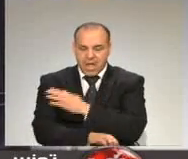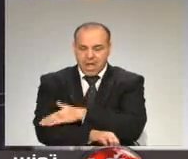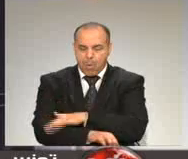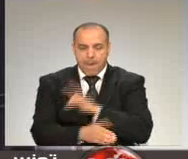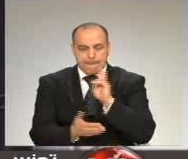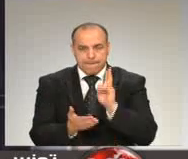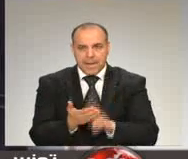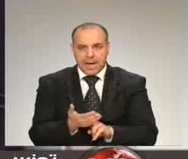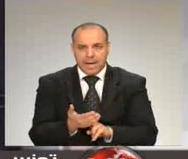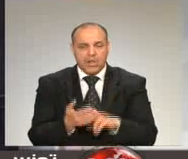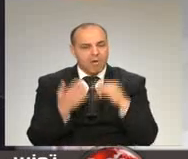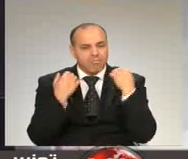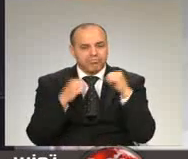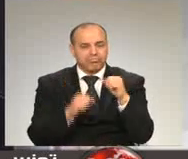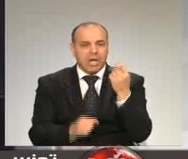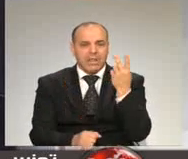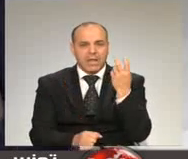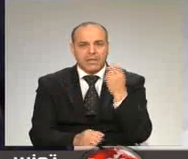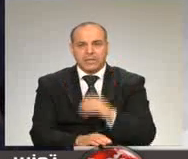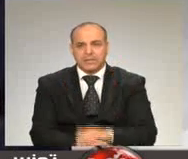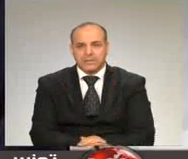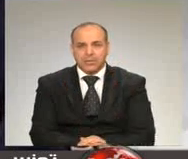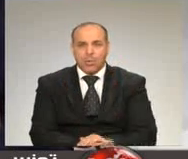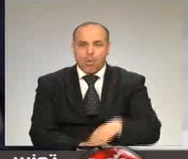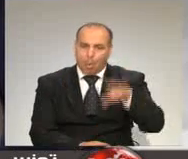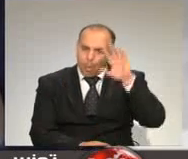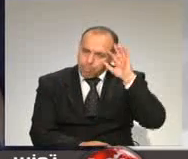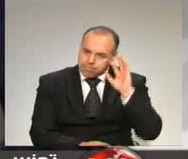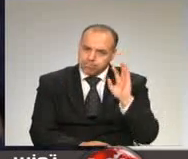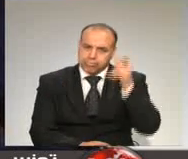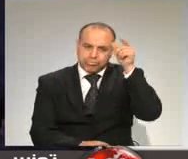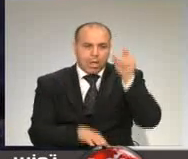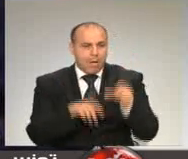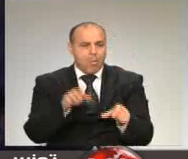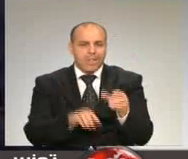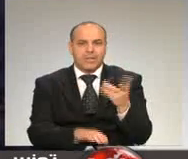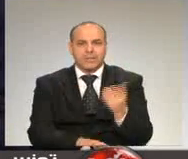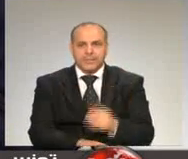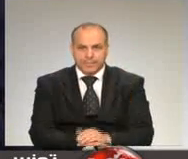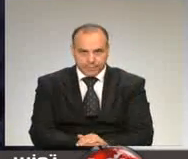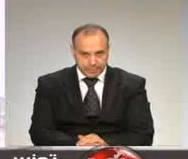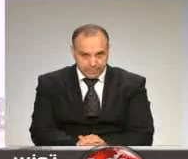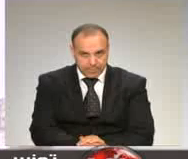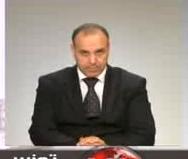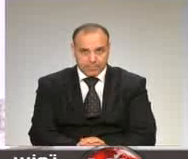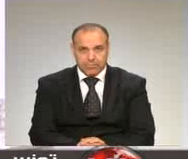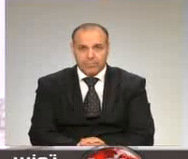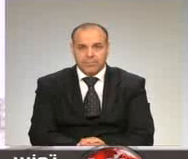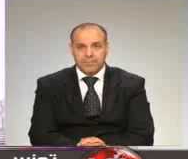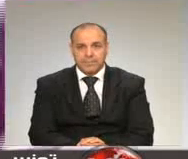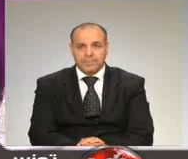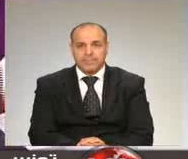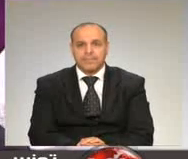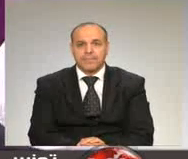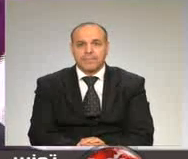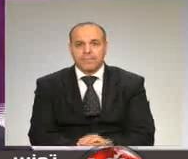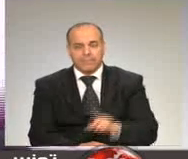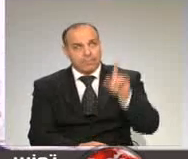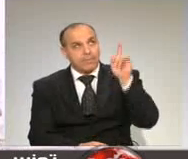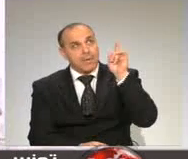البريد في إضراب بيومين ما أثار استياء بعض المواطنين. أبو يادي